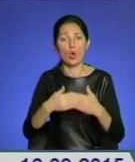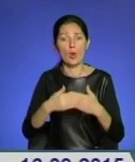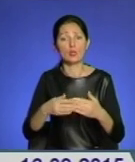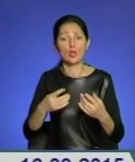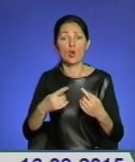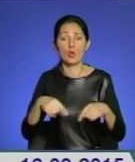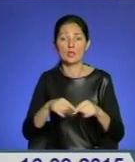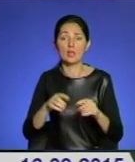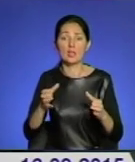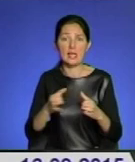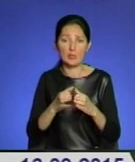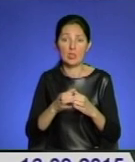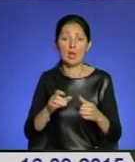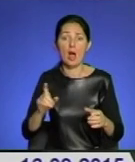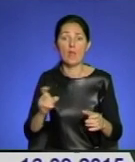власників землі».